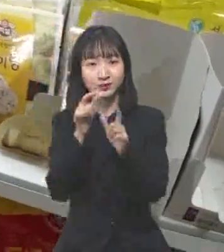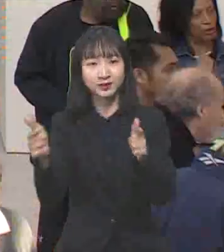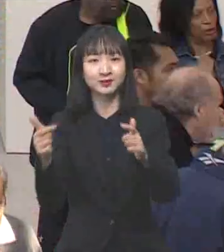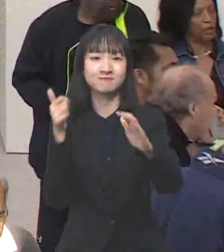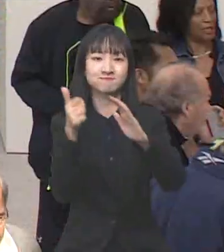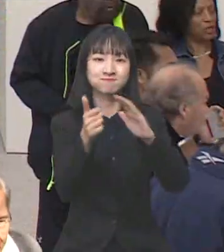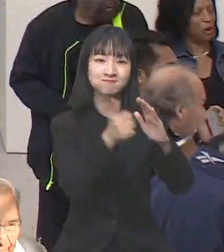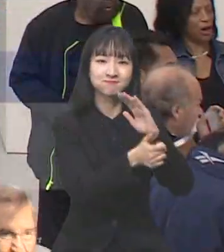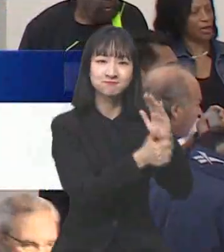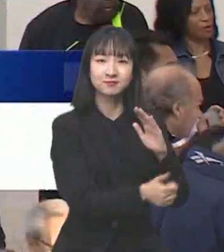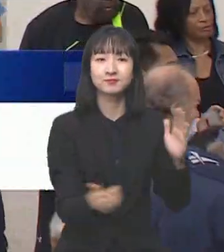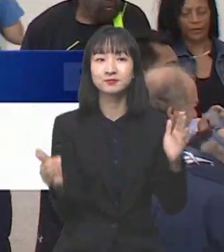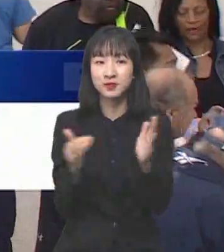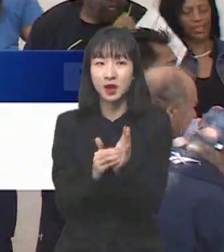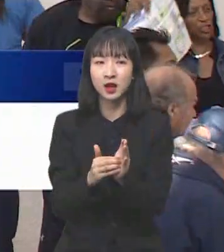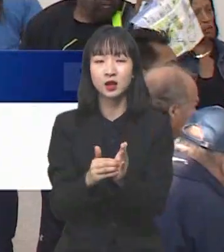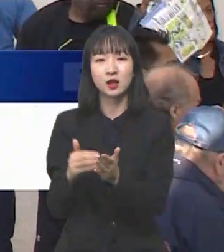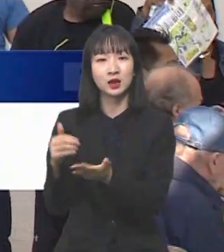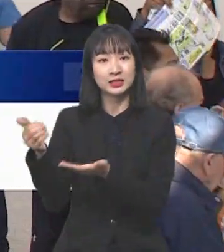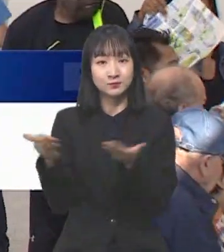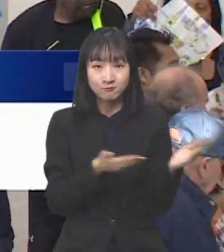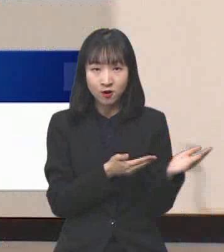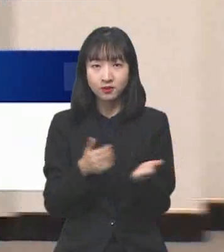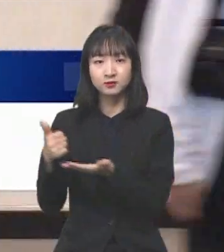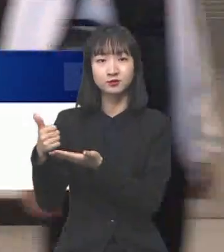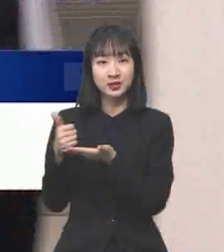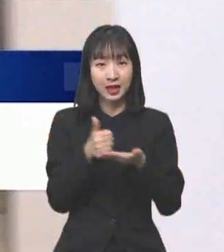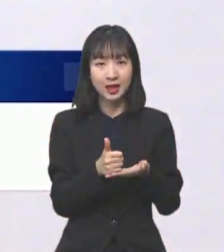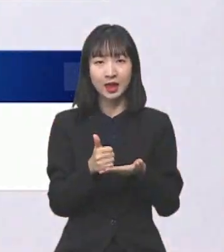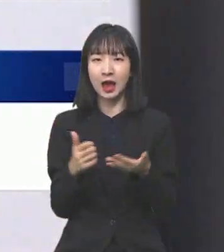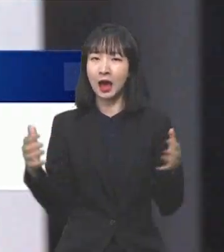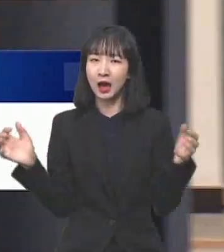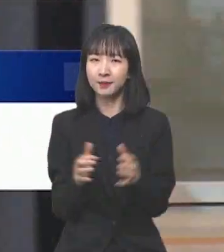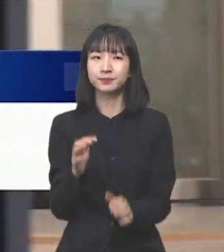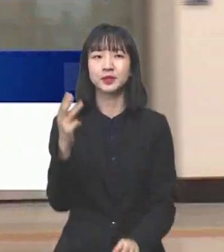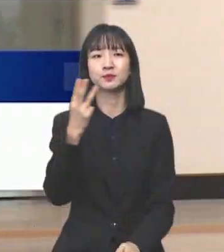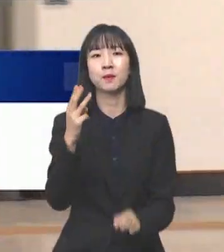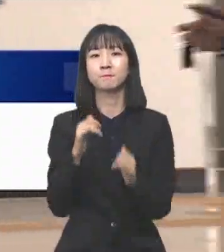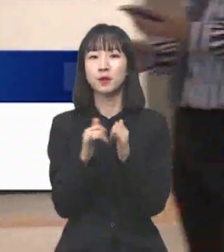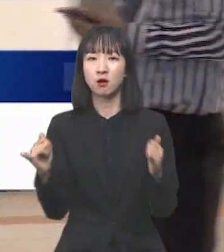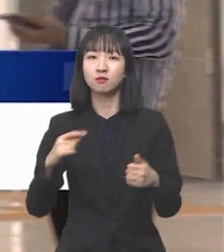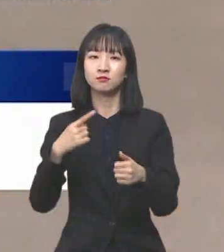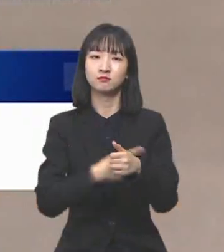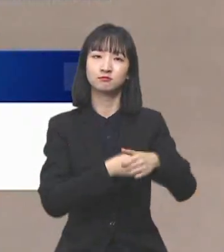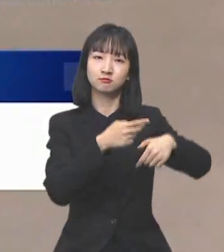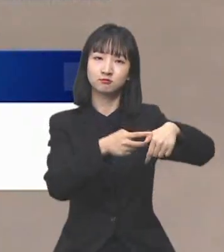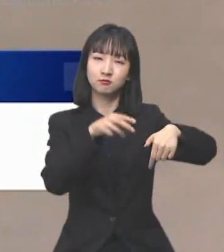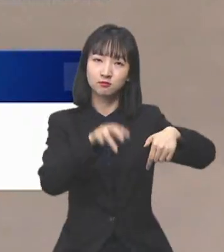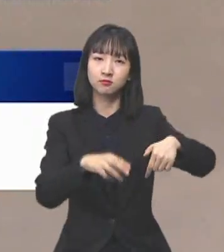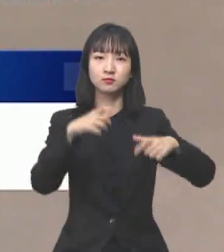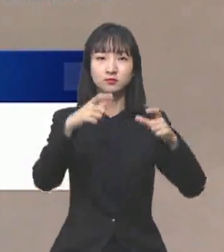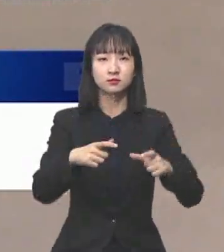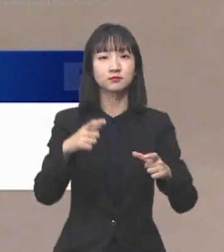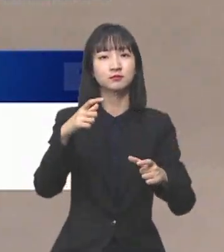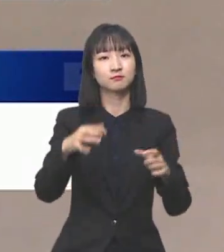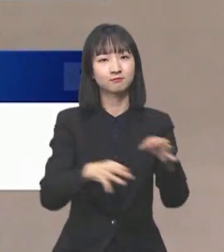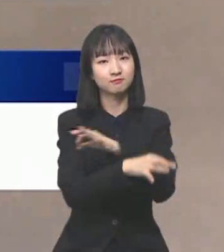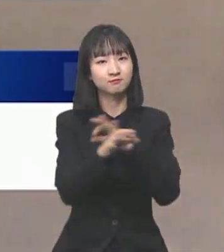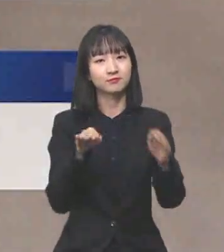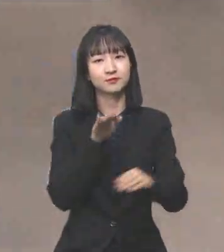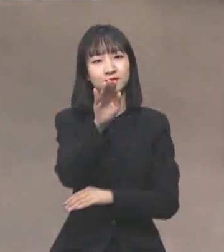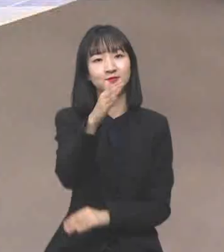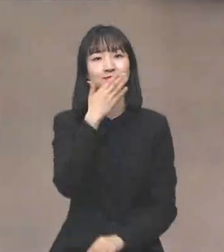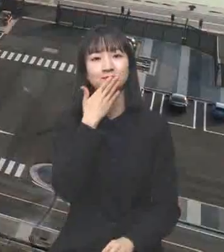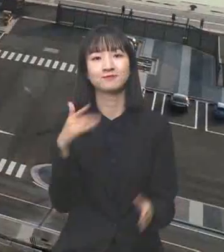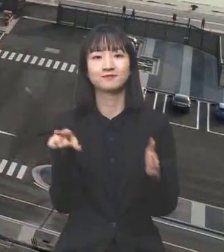숨어있는 승객이 거의 30년 가까이 되기 때문에 저희 장 연인 쳐 지역경제 라든지 관광의 활성화가 될 거라고 믿어